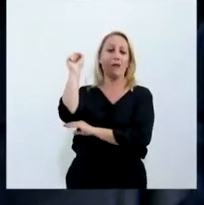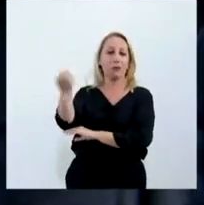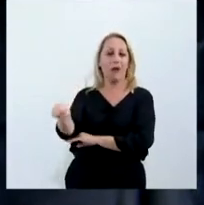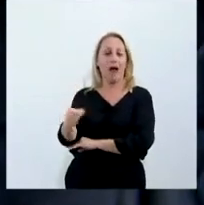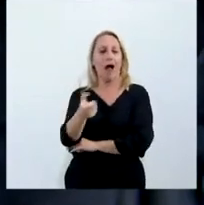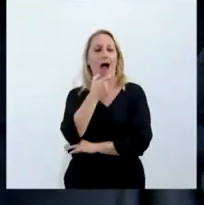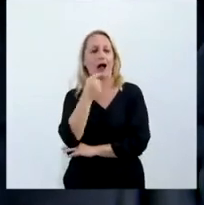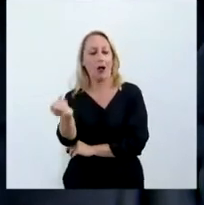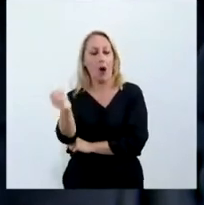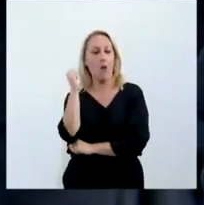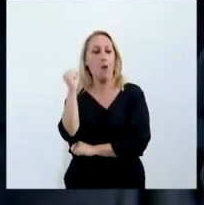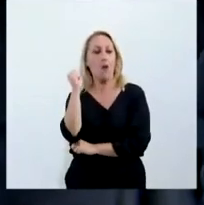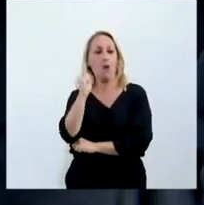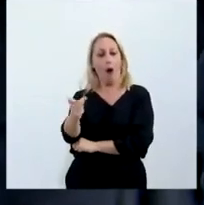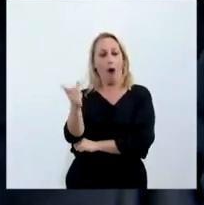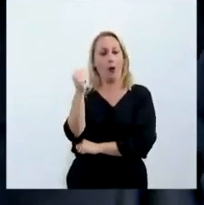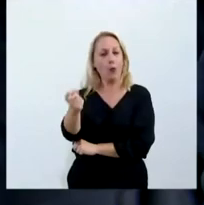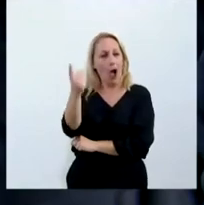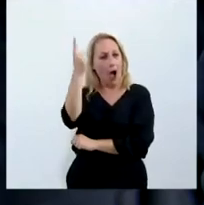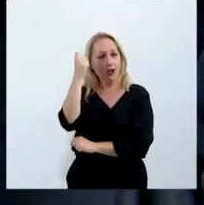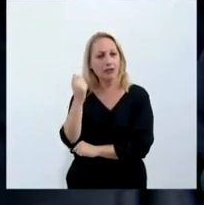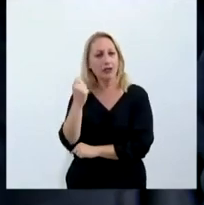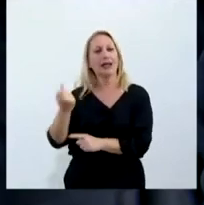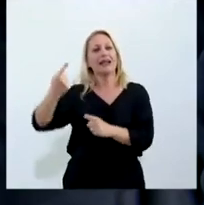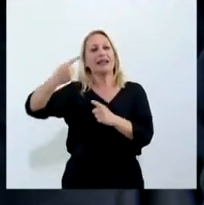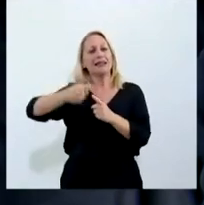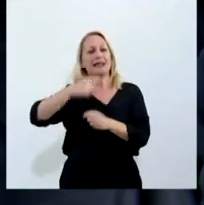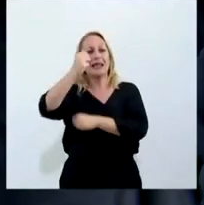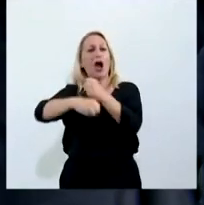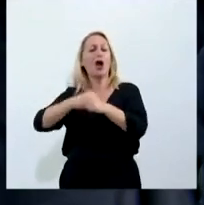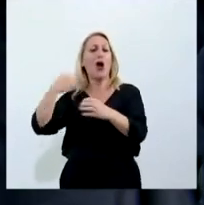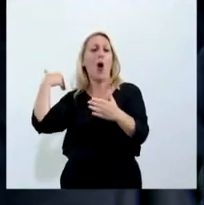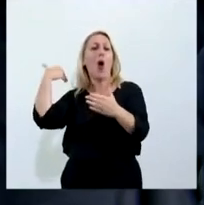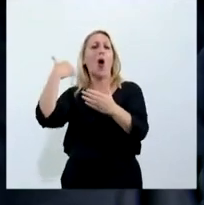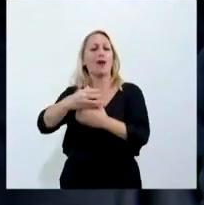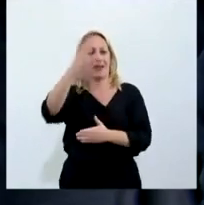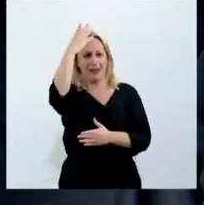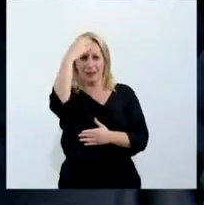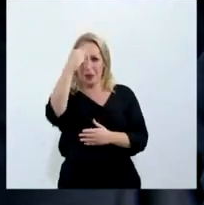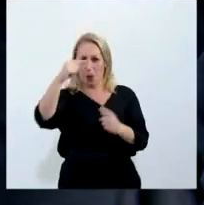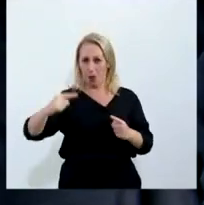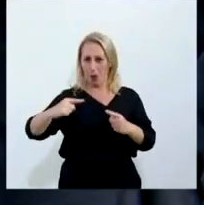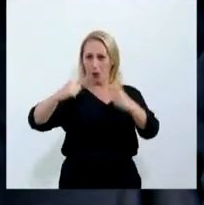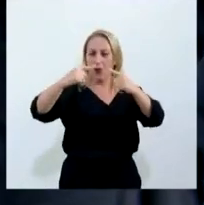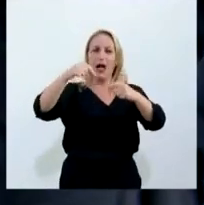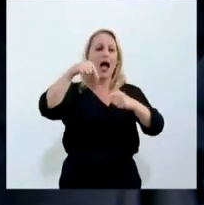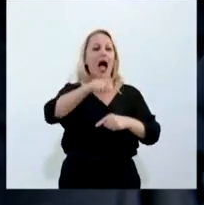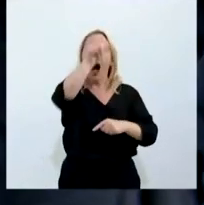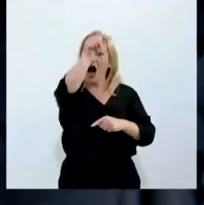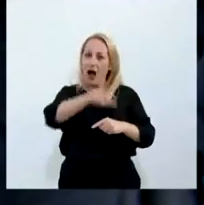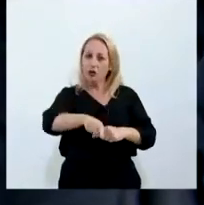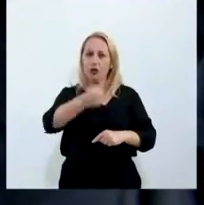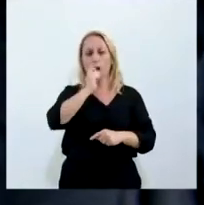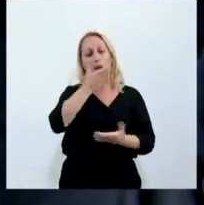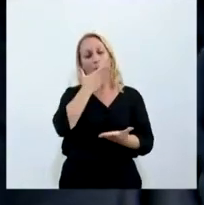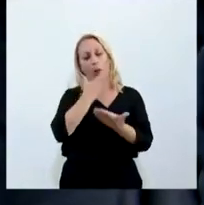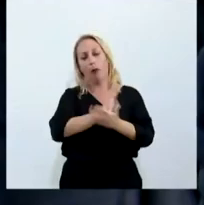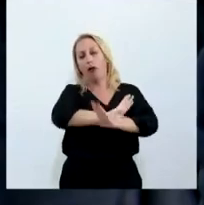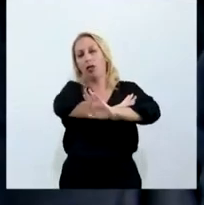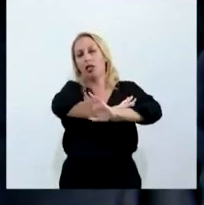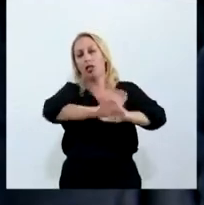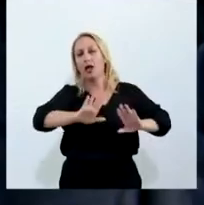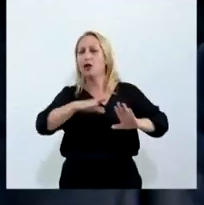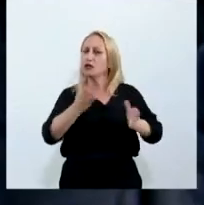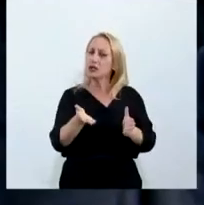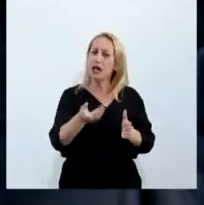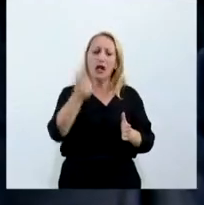οικονομικά από εσάς. Και μια ερώτηση για τον επιέτη αντίπαλό σας, τον Αλέξη Τσίπρα. Θεωρείτε ότι έχει ολοκληρώσει τον πολιτικό του κύκλο ή εκτιμάται ότι θα